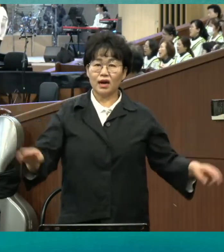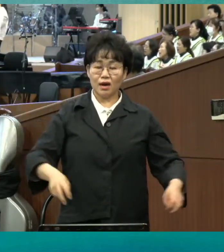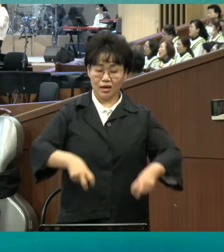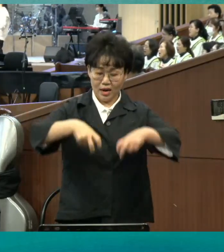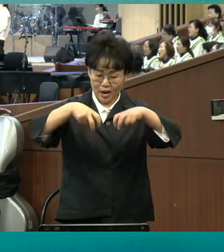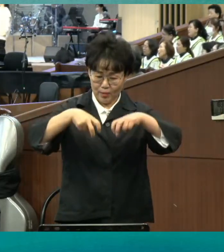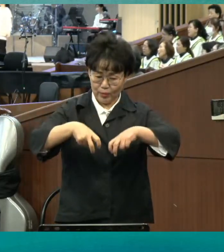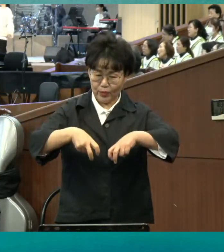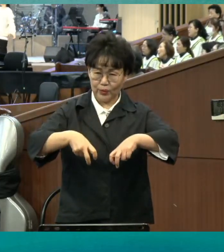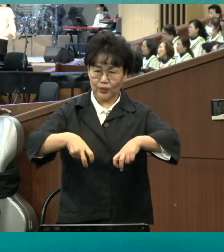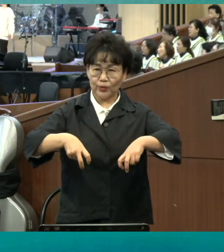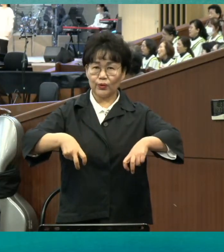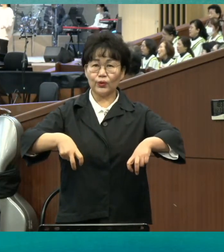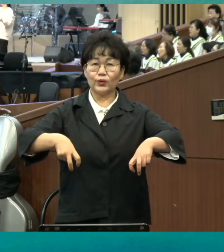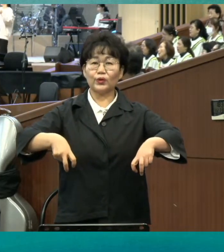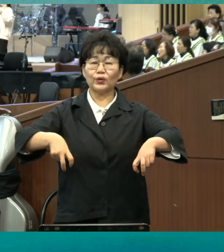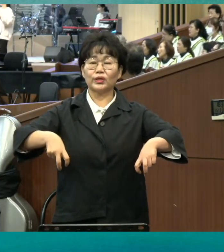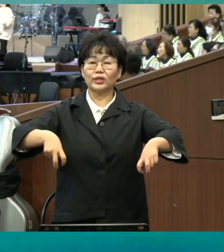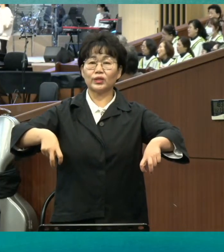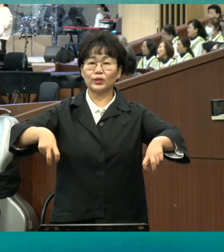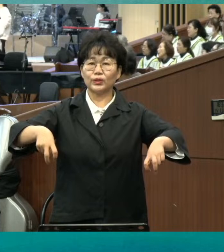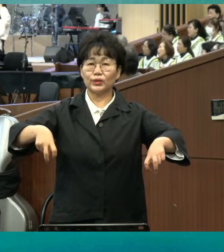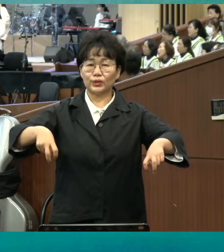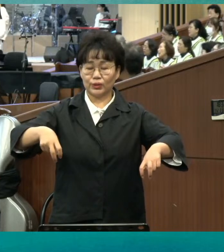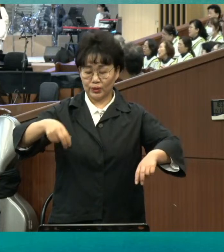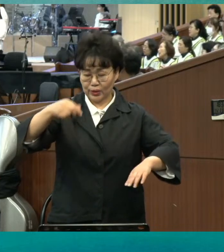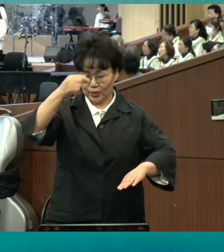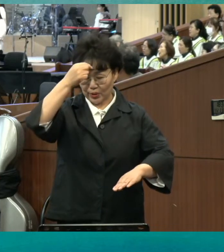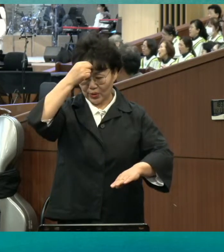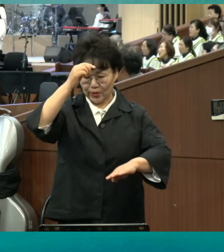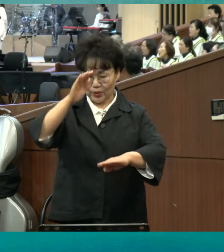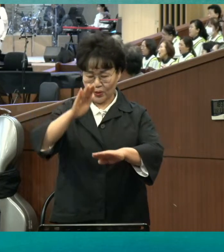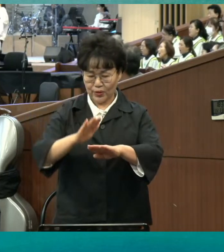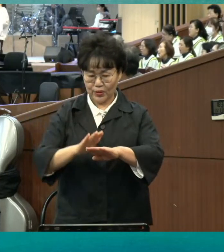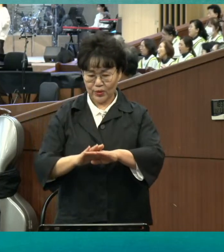천사가 무릎 꿇고